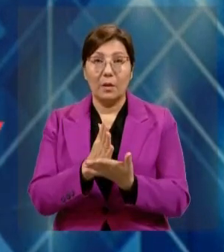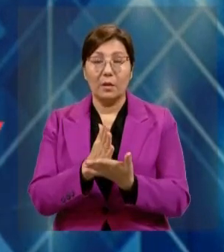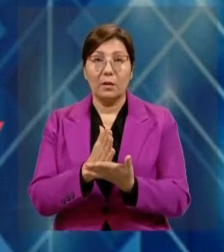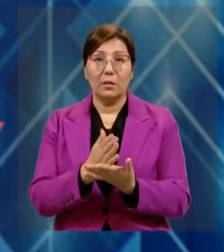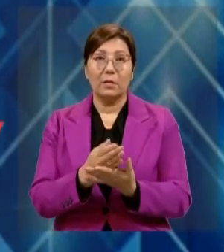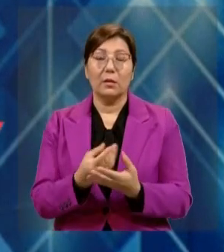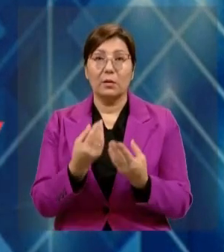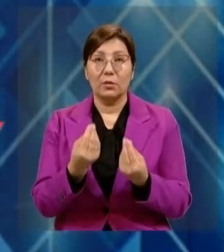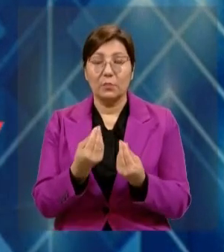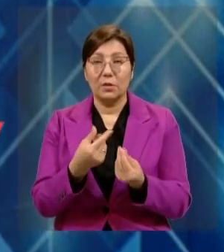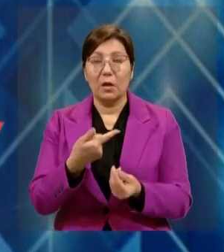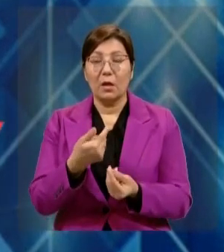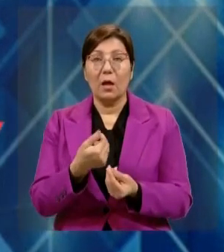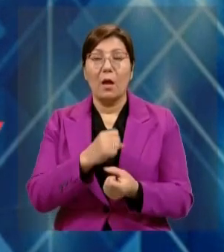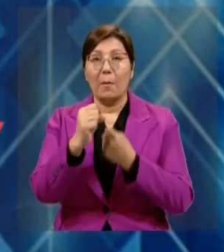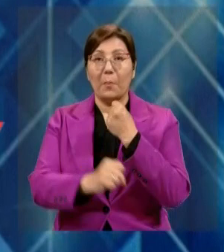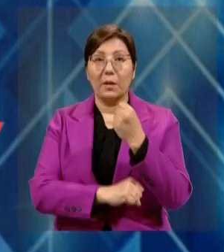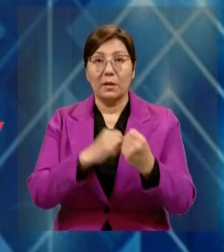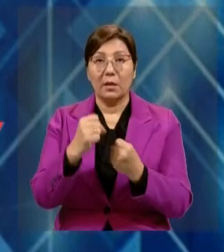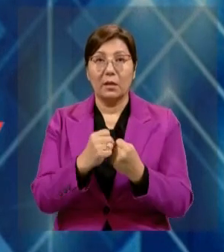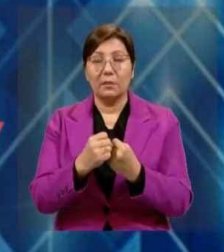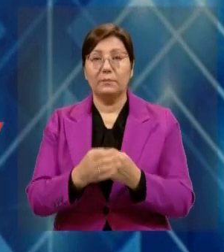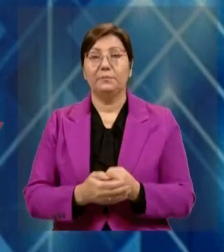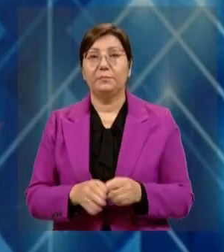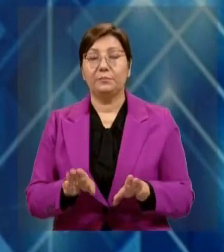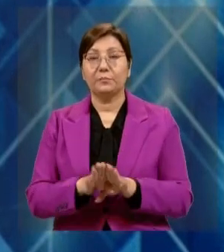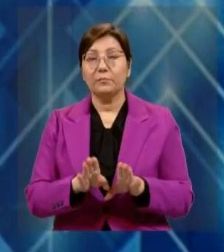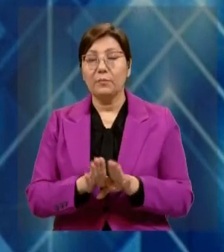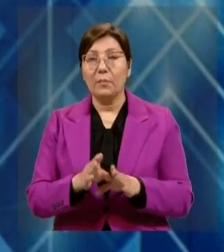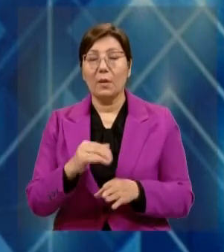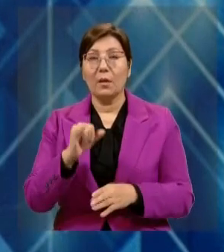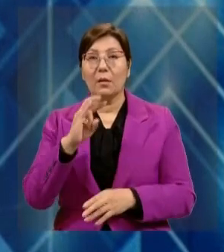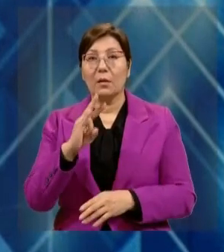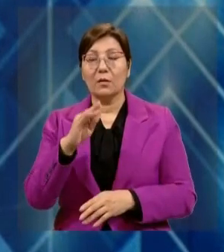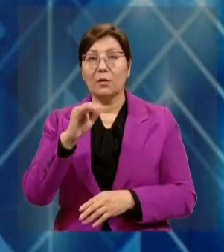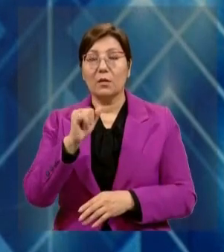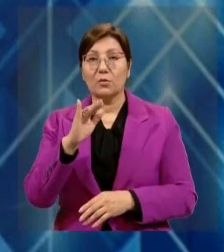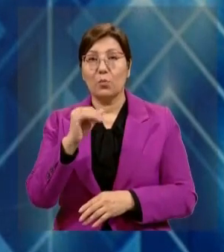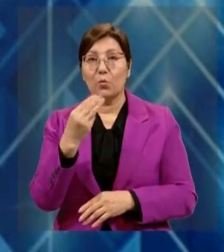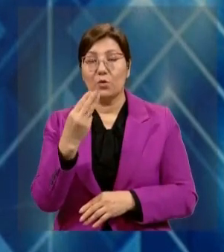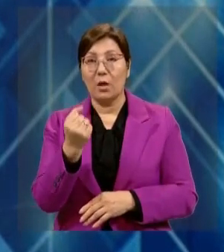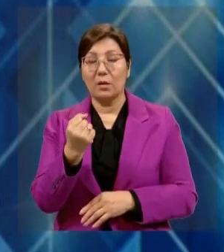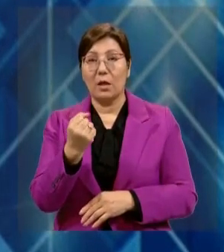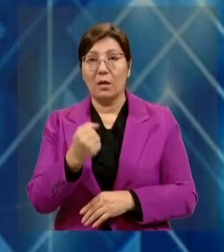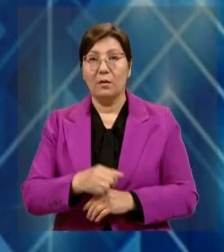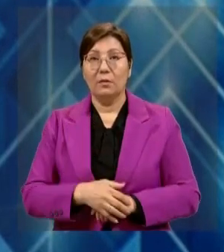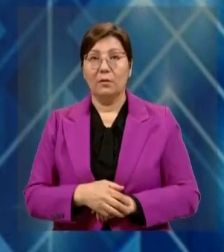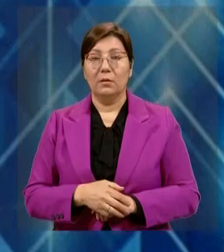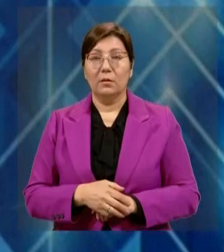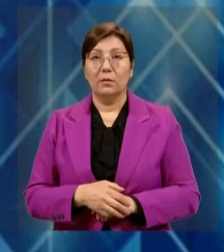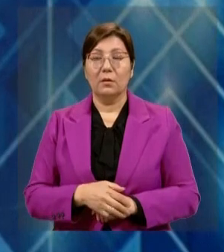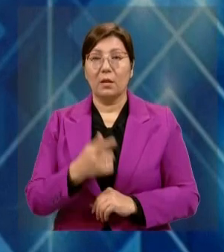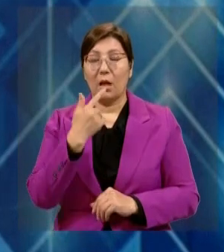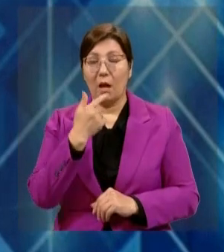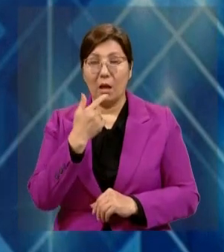жұмсақ губка тәрізді материал. Гемопоэздік дің жасушаларында, жасушалар негізінде қан